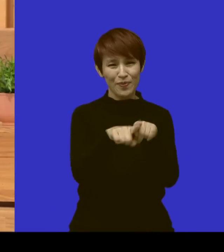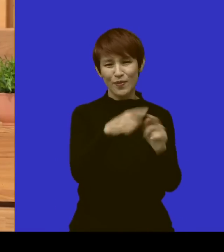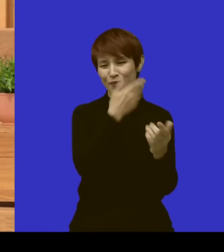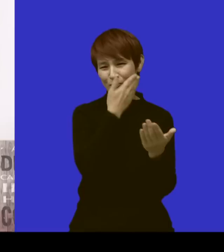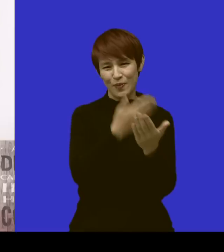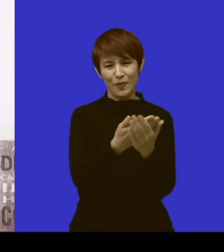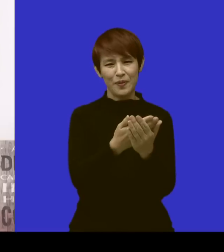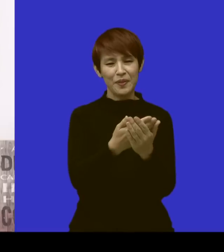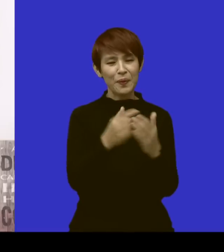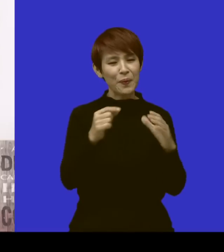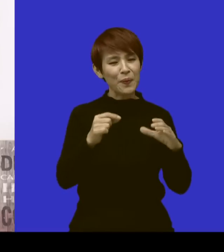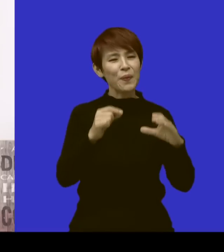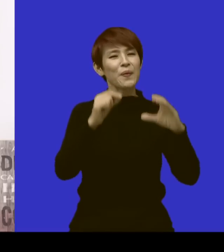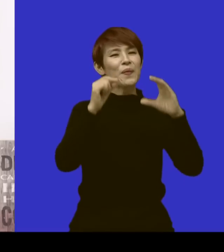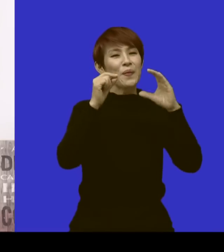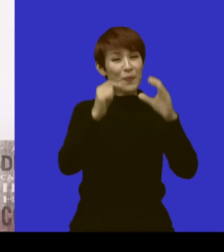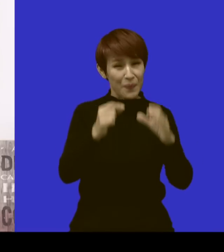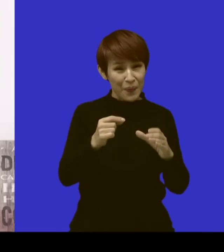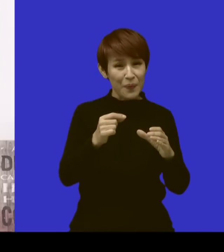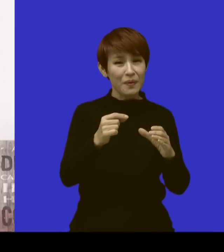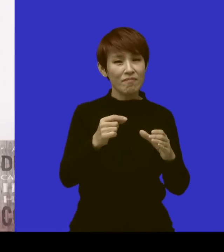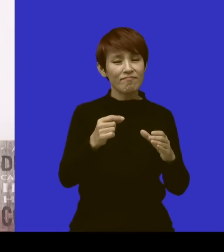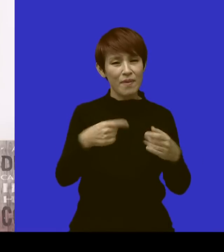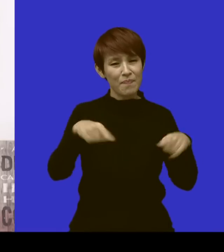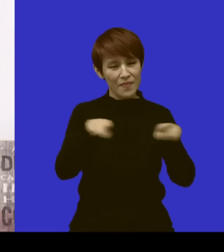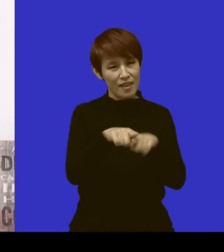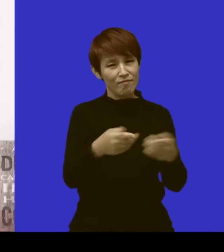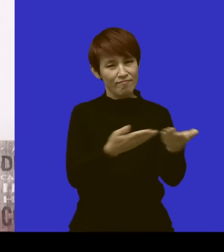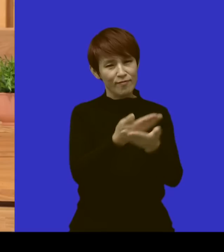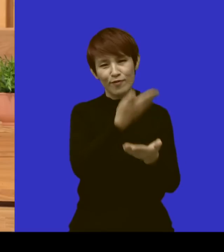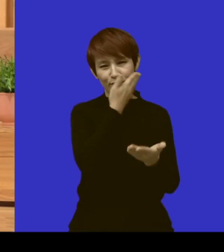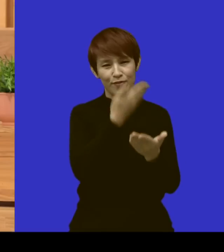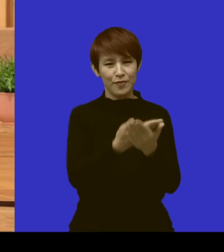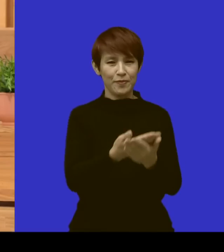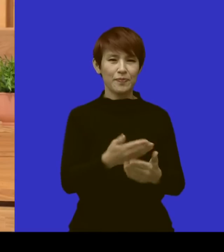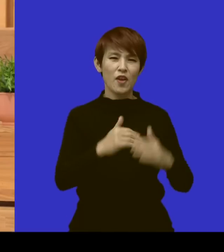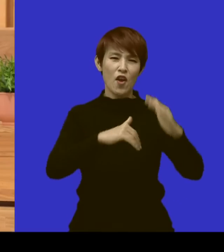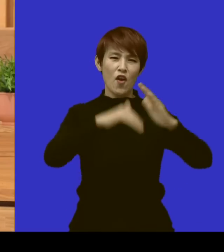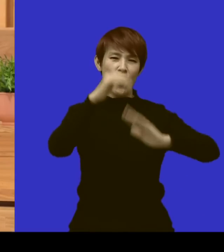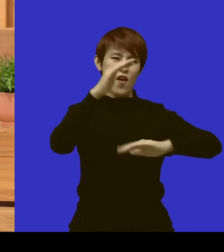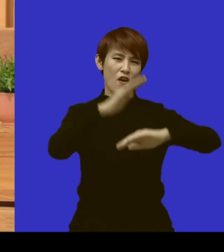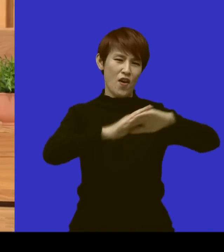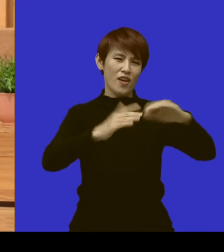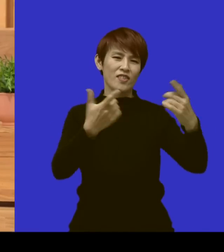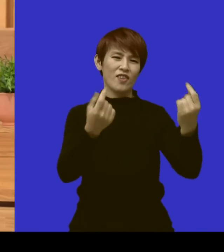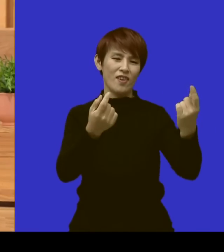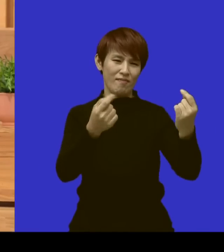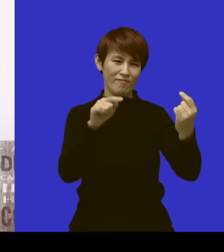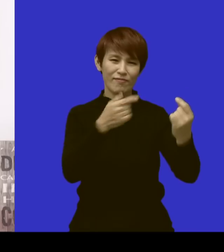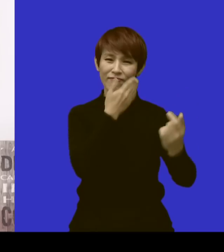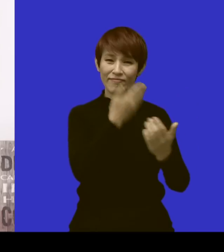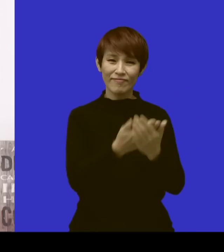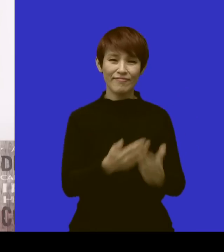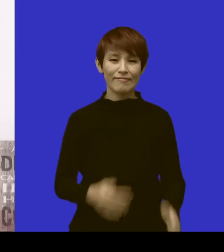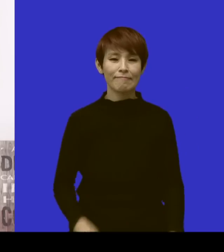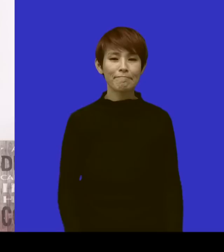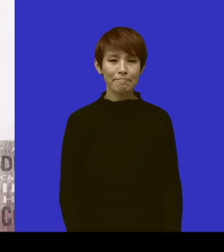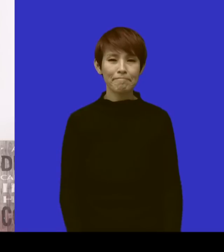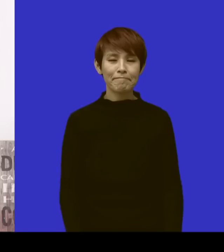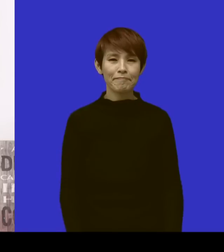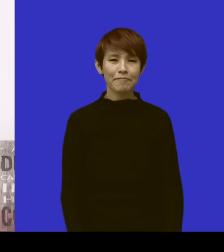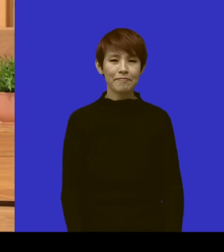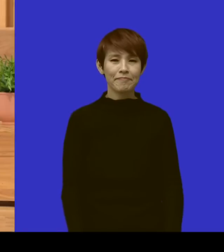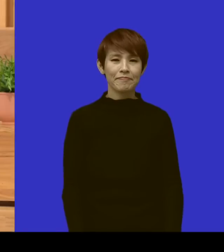네. 마시고 정말 아무것도 아닌 일이잖아요. 근데 부부간에 정말 그게 연애할 때 하듯이 하는 네. 그 과정들이 참 중요한 것 같아요. 네, 예.